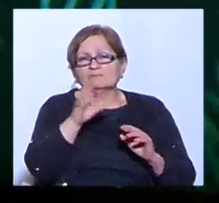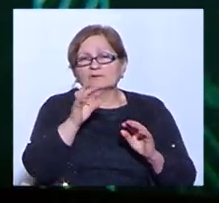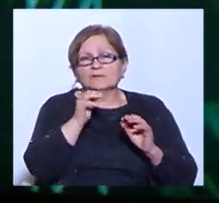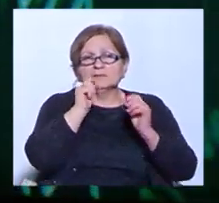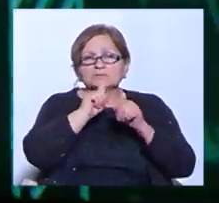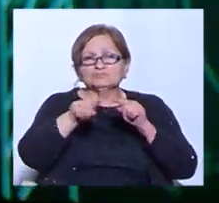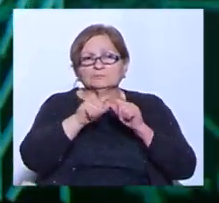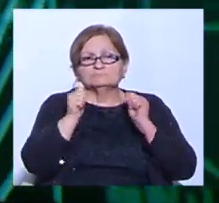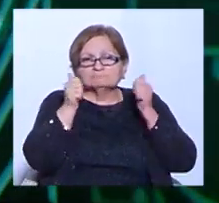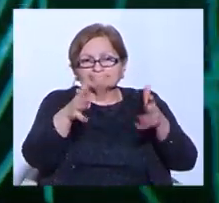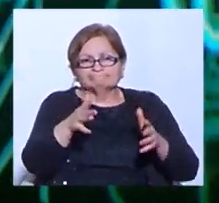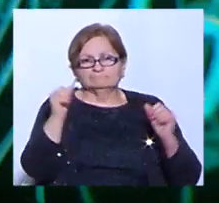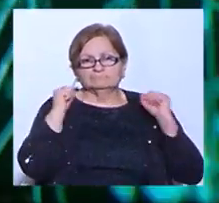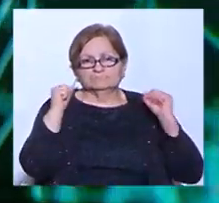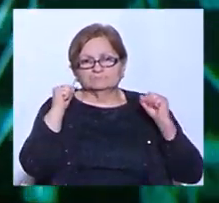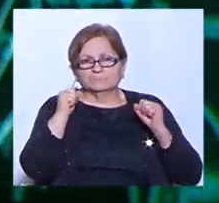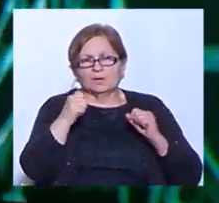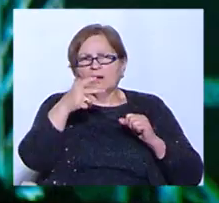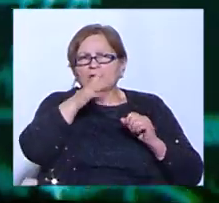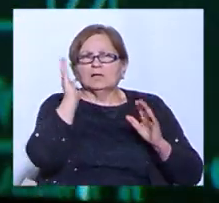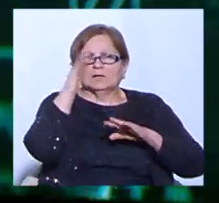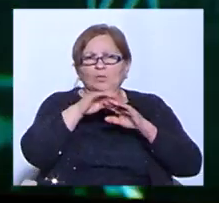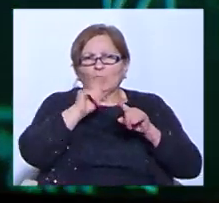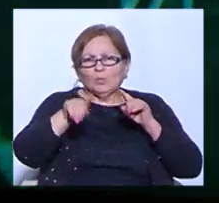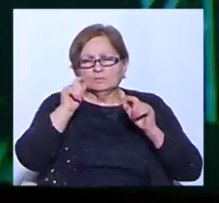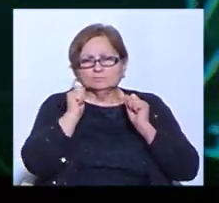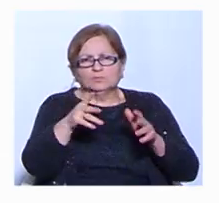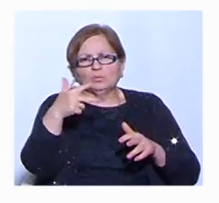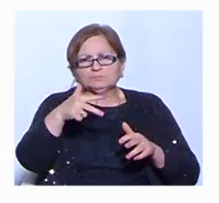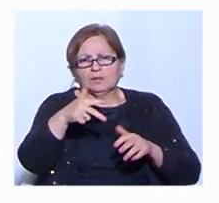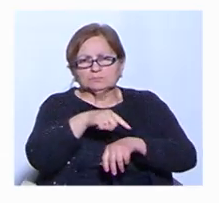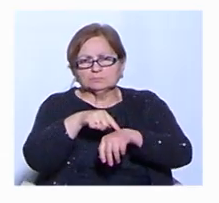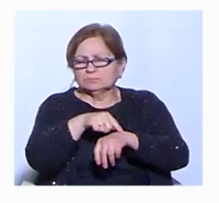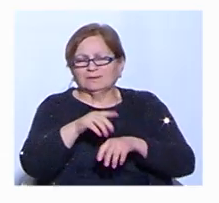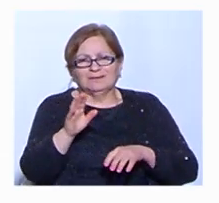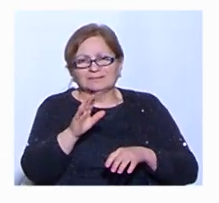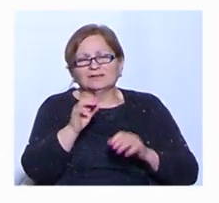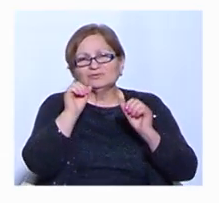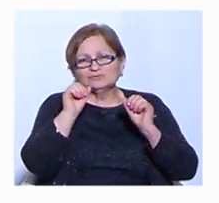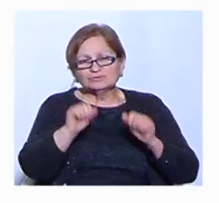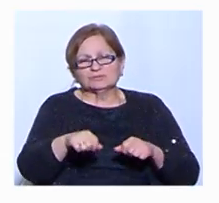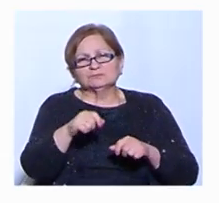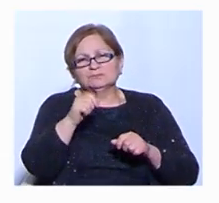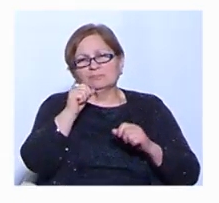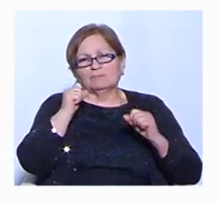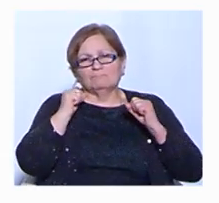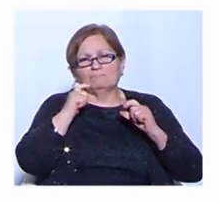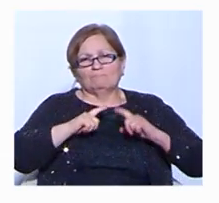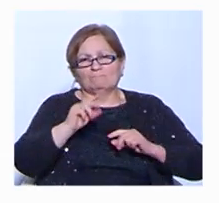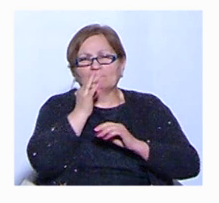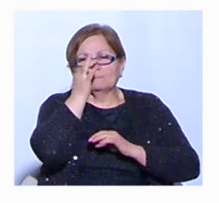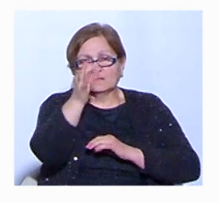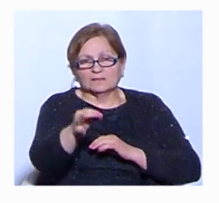რომ ძალიან 20 და 30 წუთი ივარჯიშოთ. თქვა თქვენმა სპორტის ინსტრუქტორმა, მოგცათ ესეთი მითითება, რომ პირველ